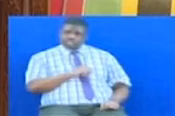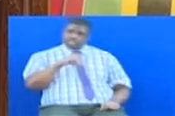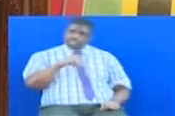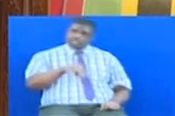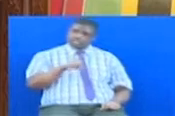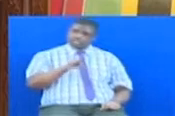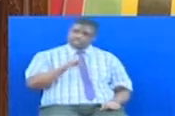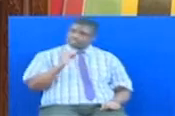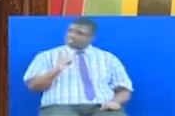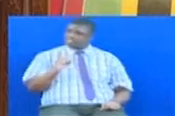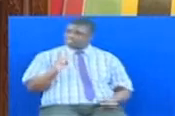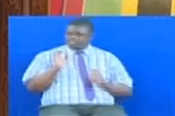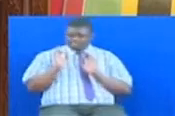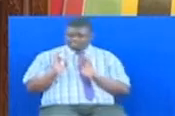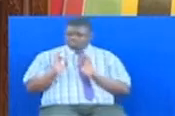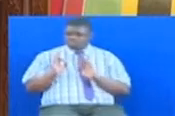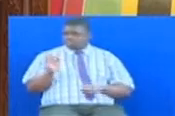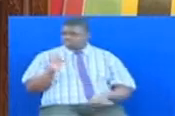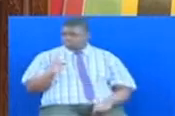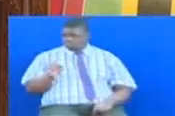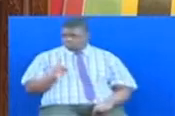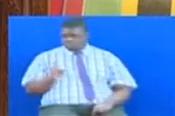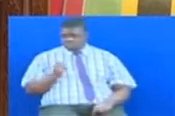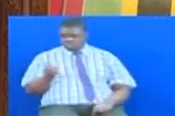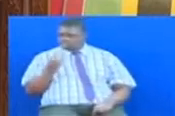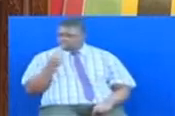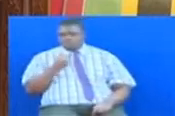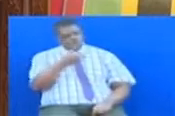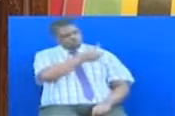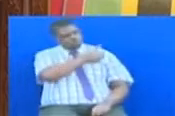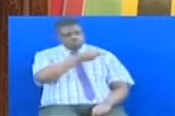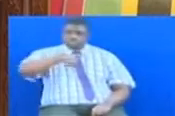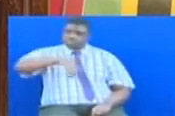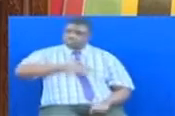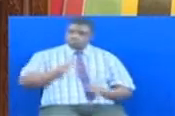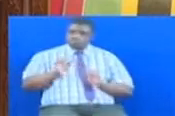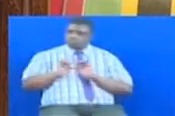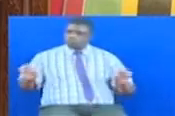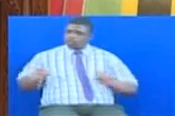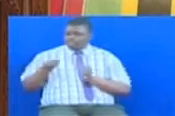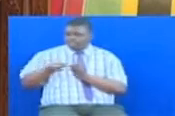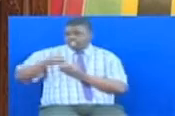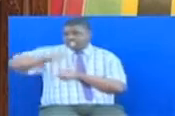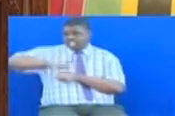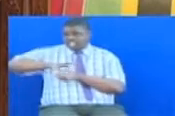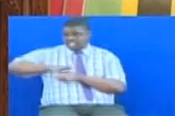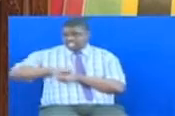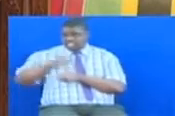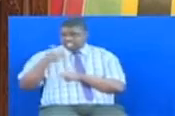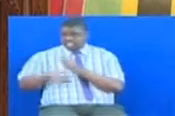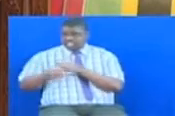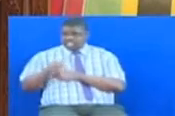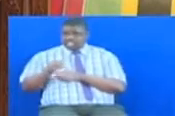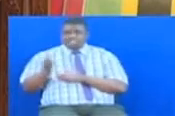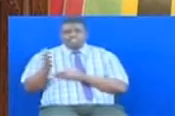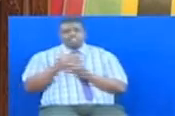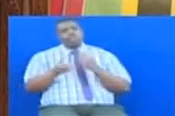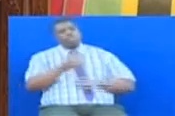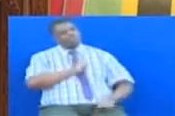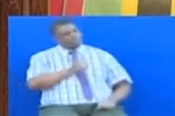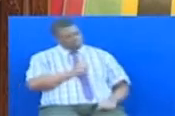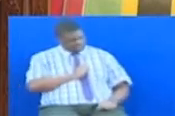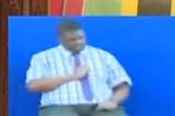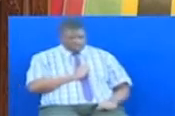isipokuwa vizuri, maana yake dawa hazitakuwa kwenye hospitali zetu na fedha nyingi za bima zitaelekea kwenye sehemu private. Kwa hiyo